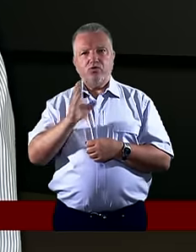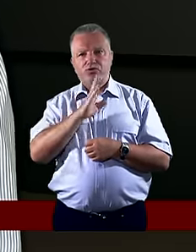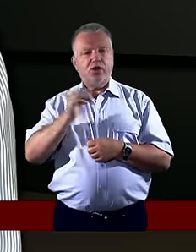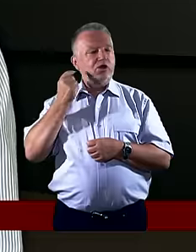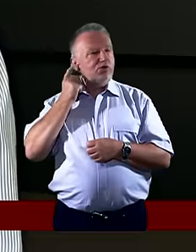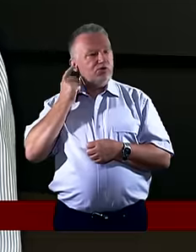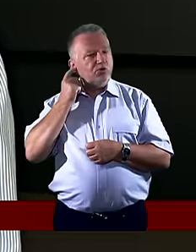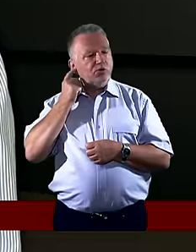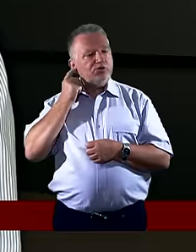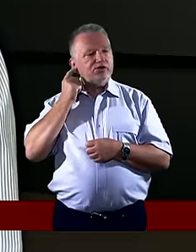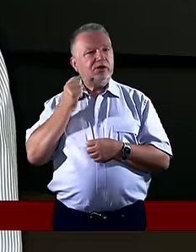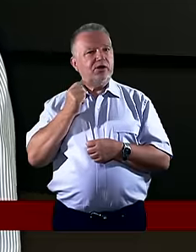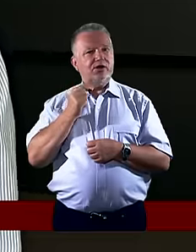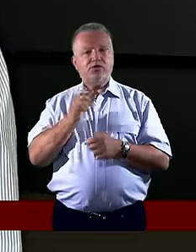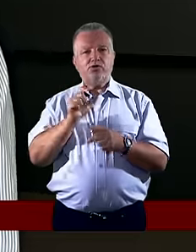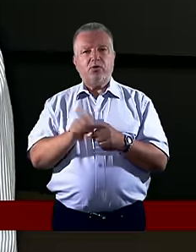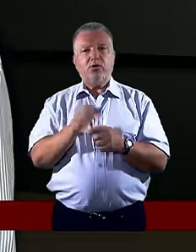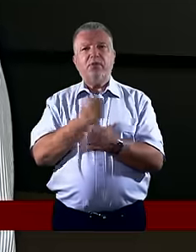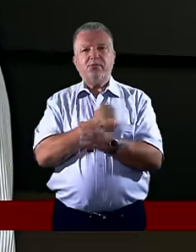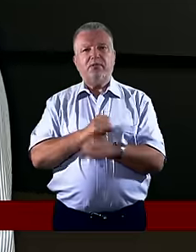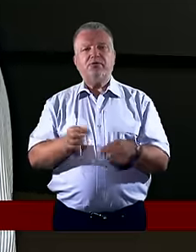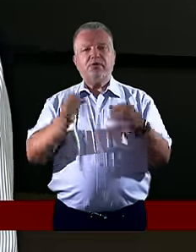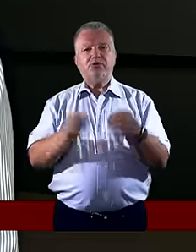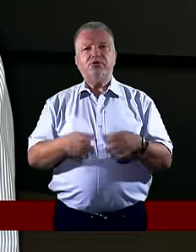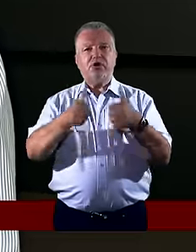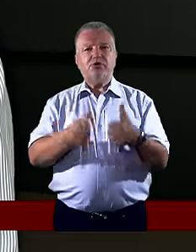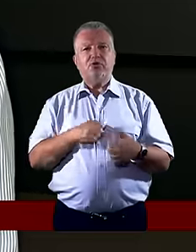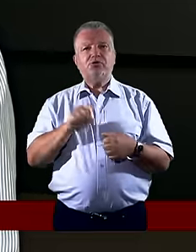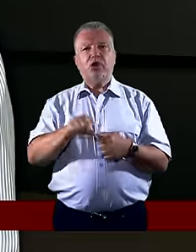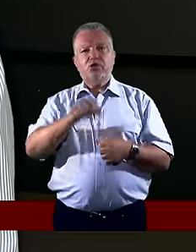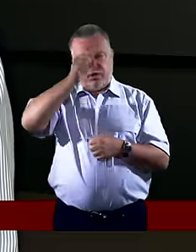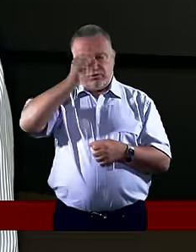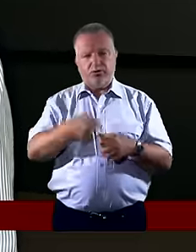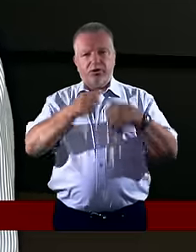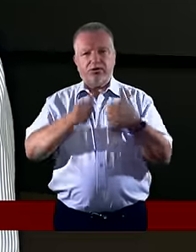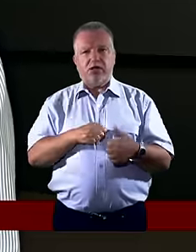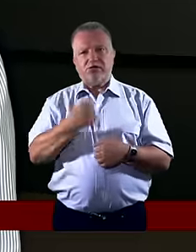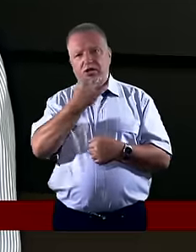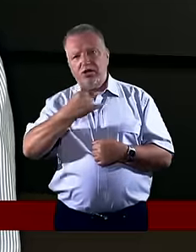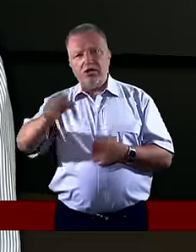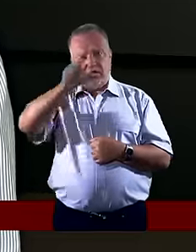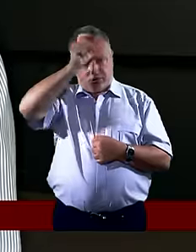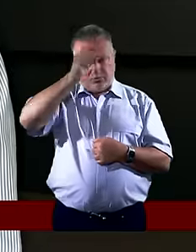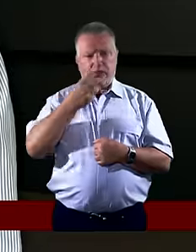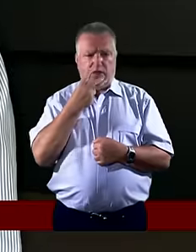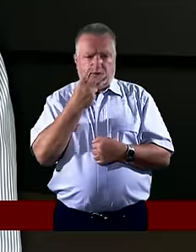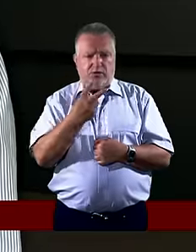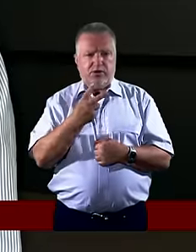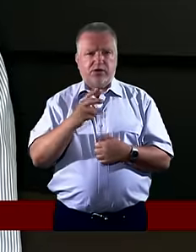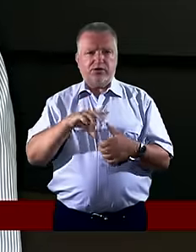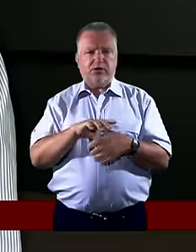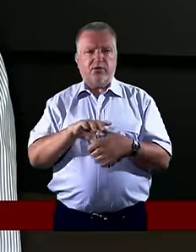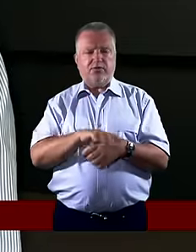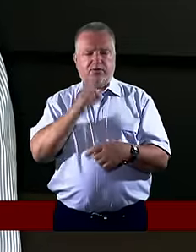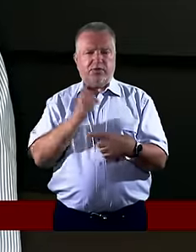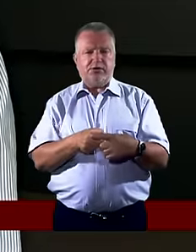dzisiaj zbawienie stało się udziałem domu Twego. No, wielka radość. Rzeczywiście, ten człowiek jest innym człowiekiem, co widać w jego deklaracjach,